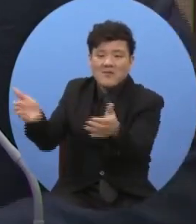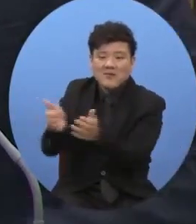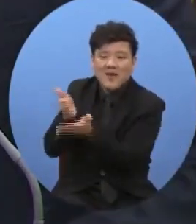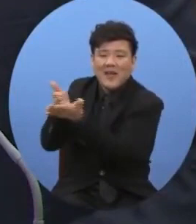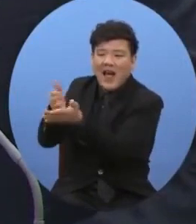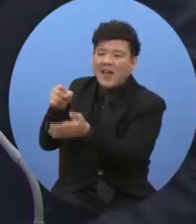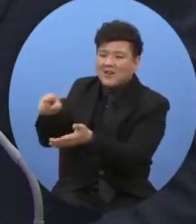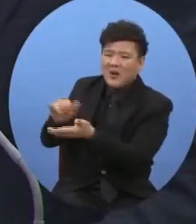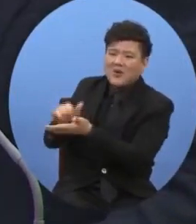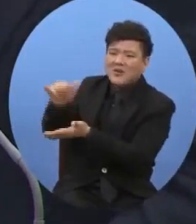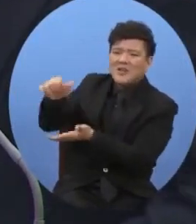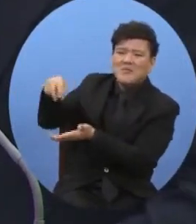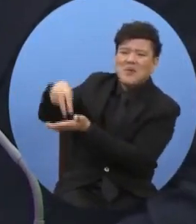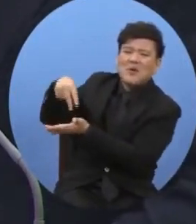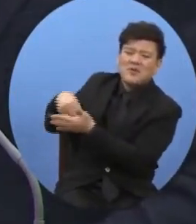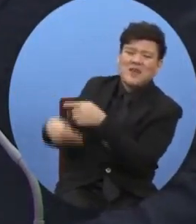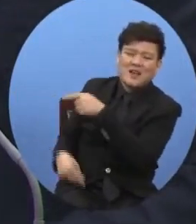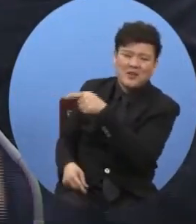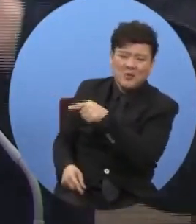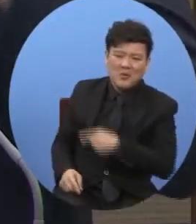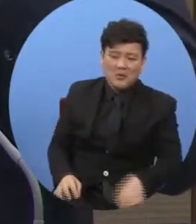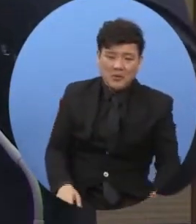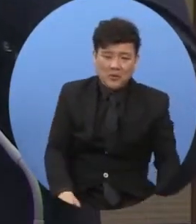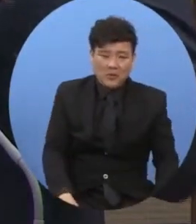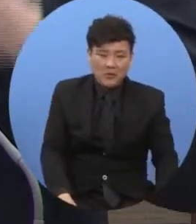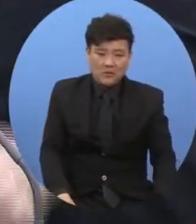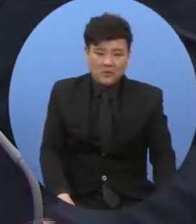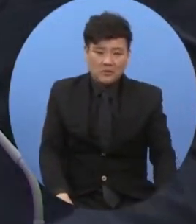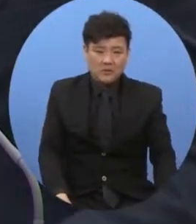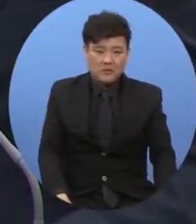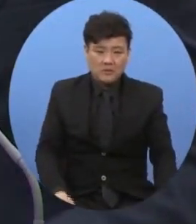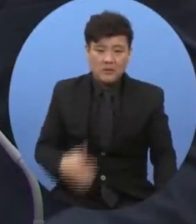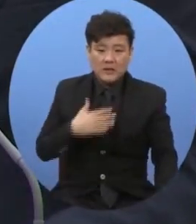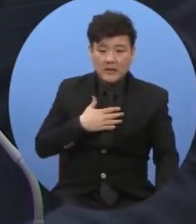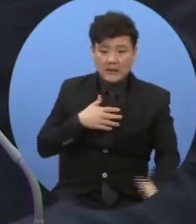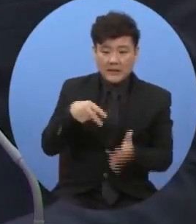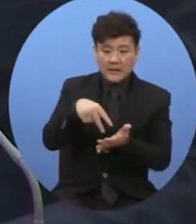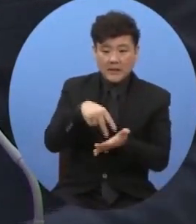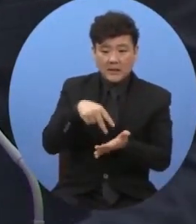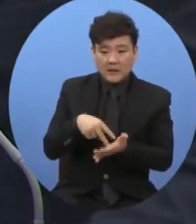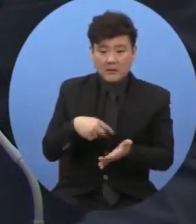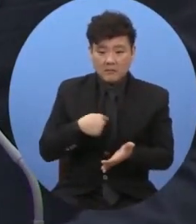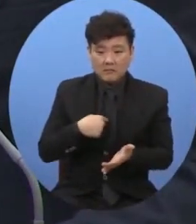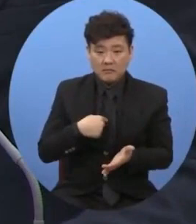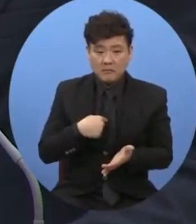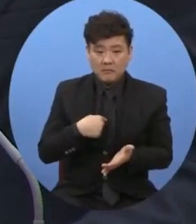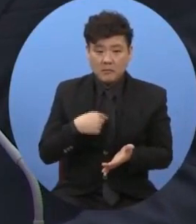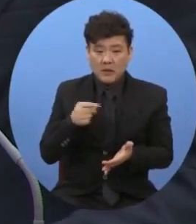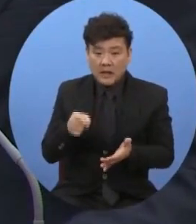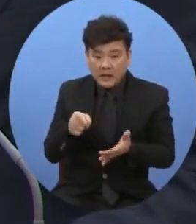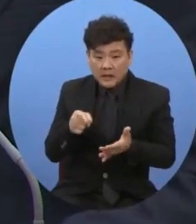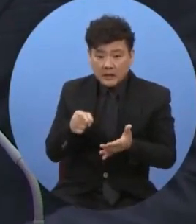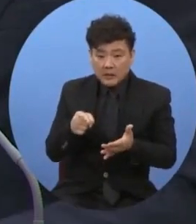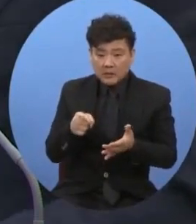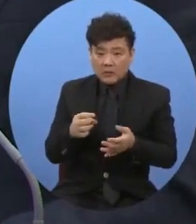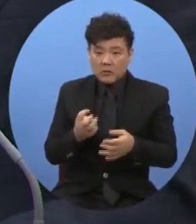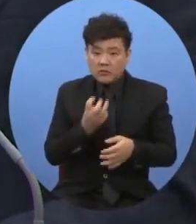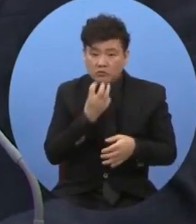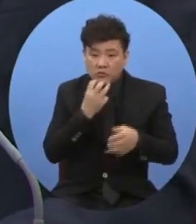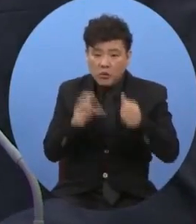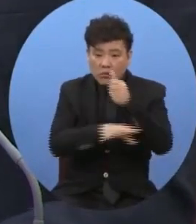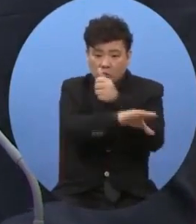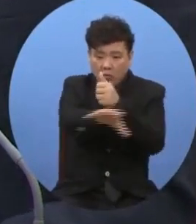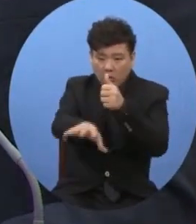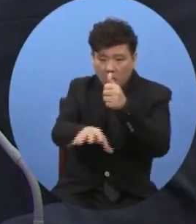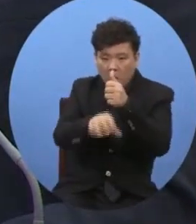또 그쪽 사정이고요. 네. 제가 보는 관점은 이렇습니다. 이 논의는 논의하기에